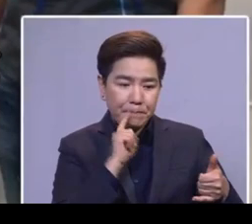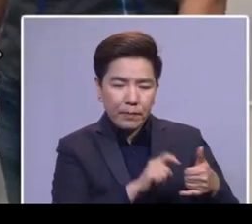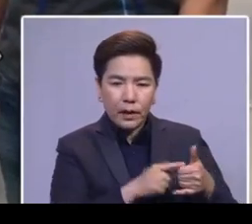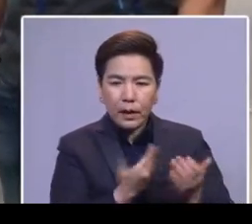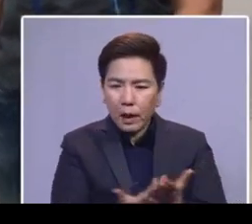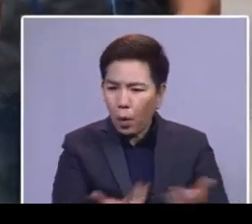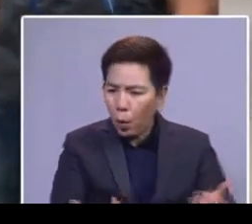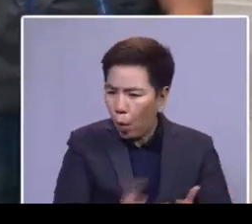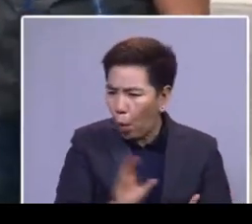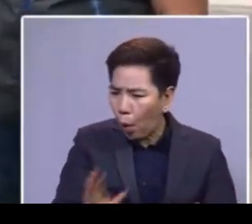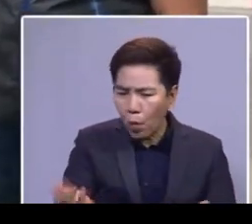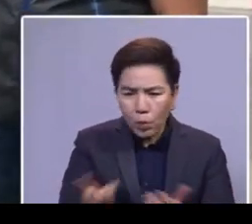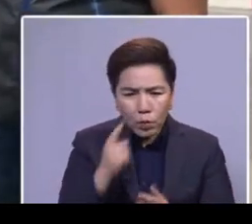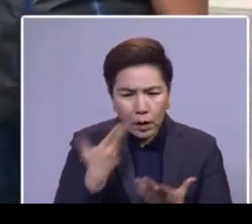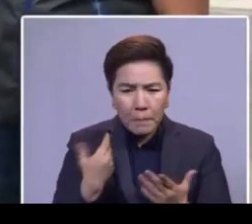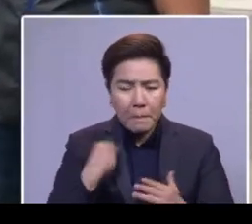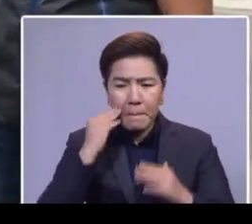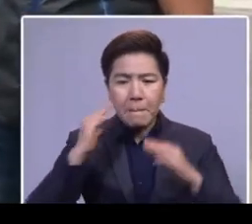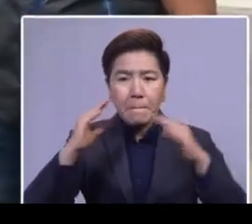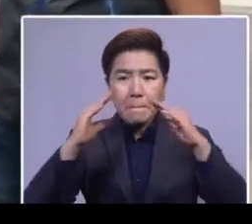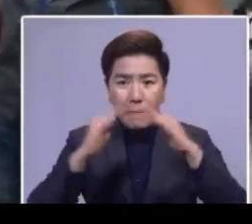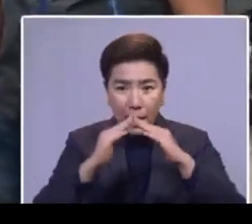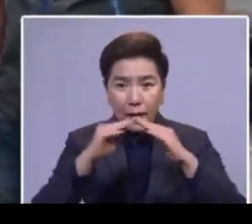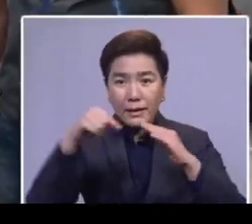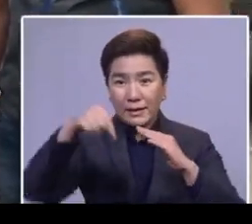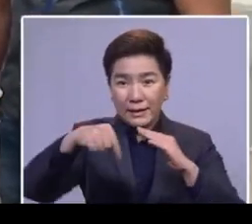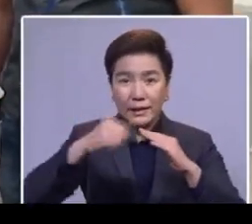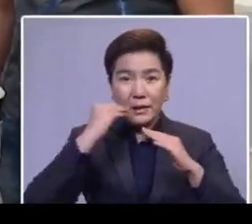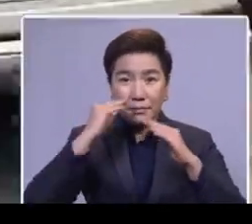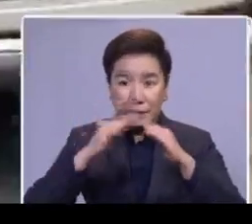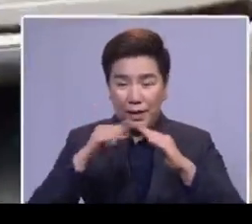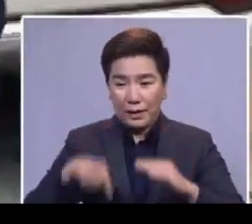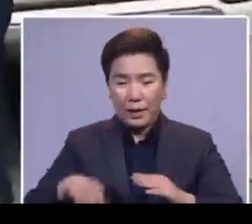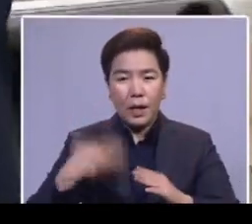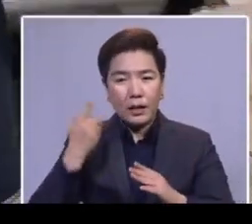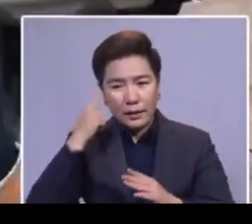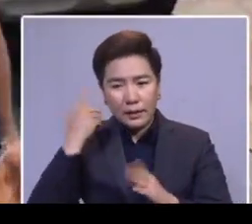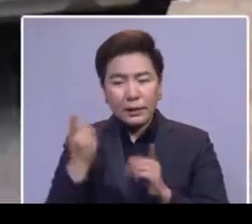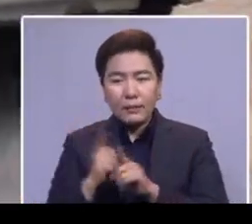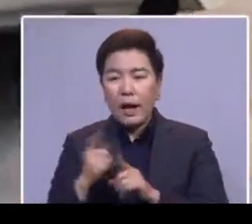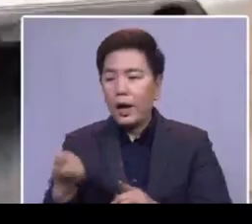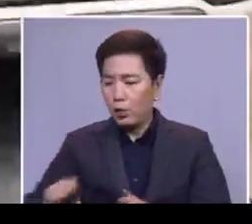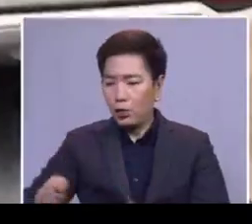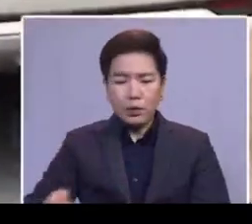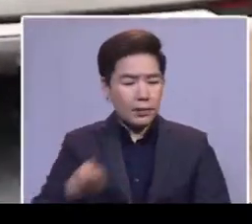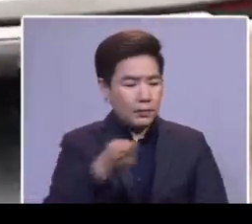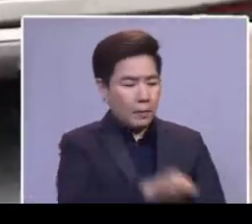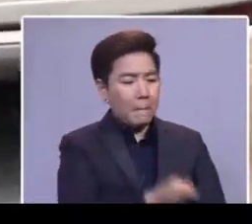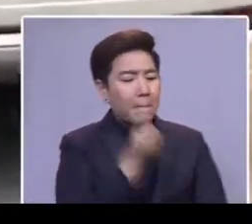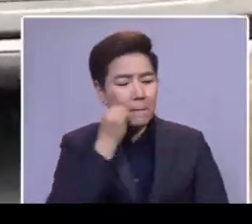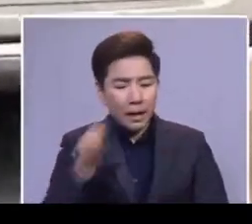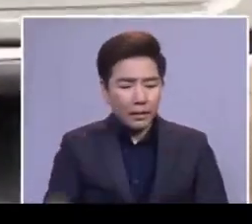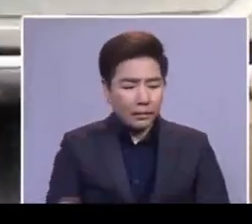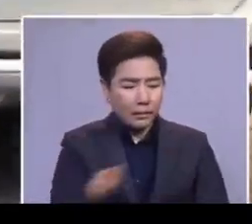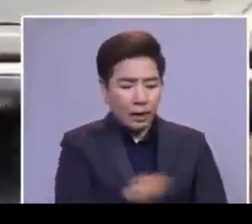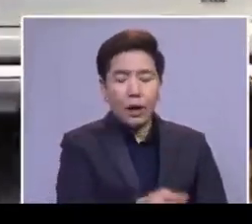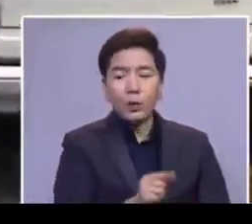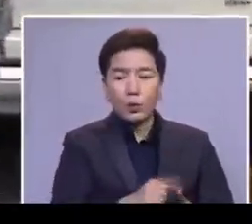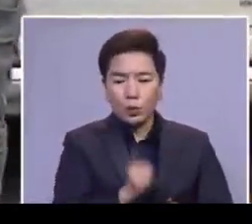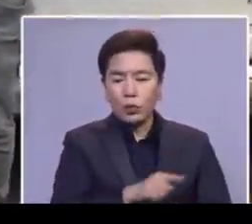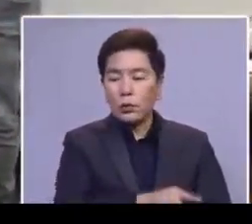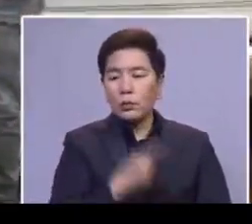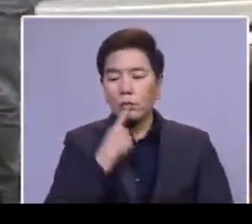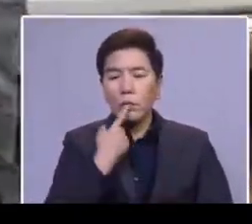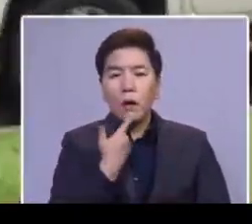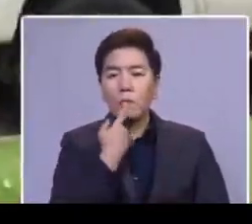กับทรัพย์สินต่างๆเพราะว่ามันจะมีเรื่องของบ้านหลังที่ทรายเนี่ยไว้วางใจให้แอมถือกุญแจบ้านเลยแต่ว่าแอมป์